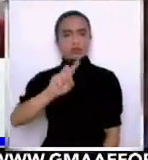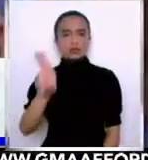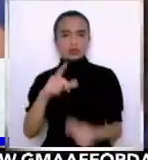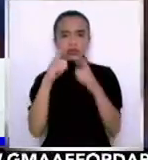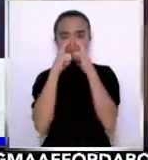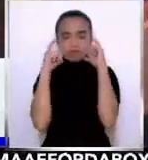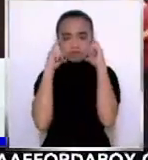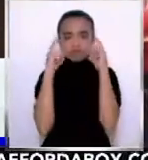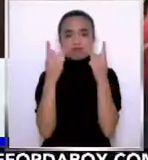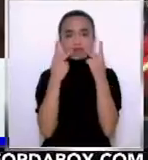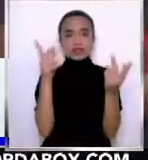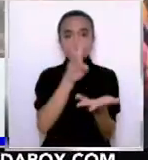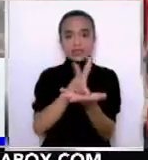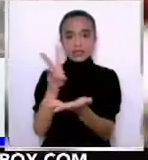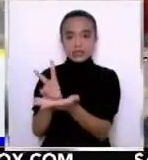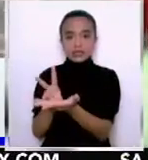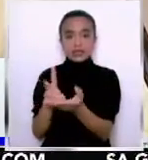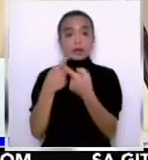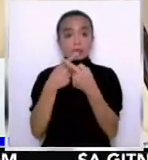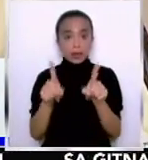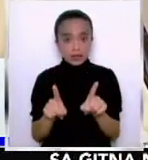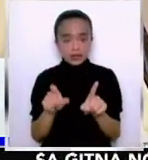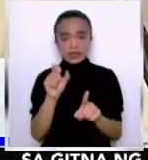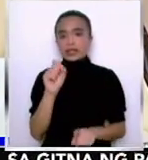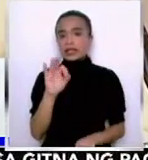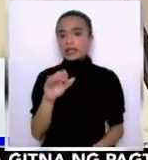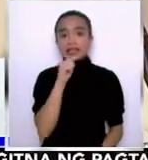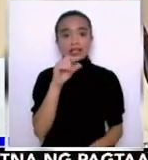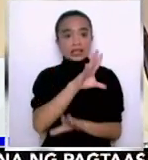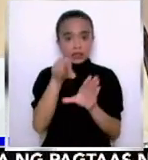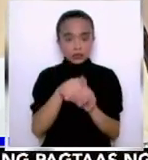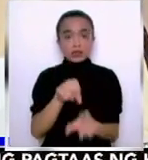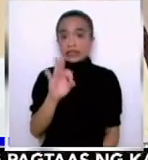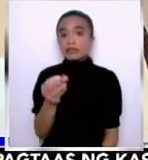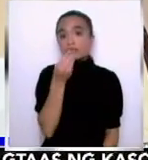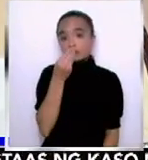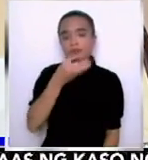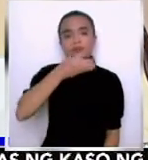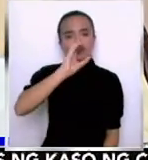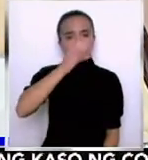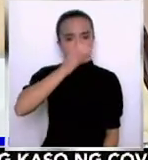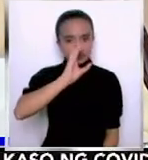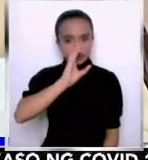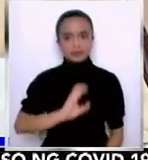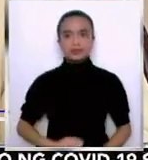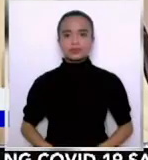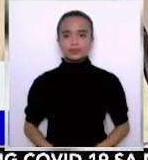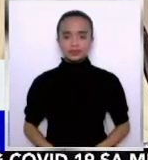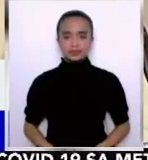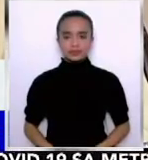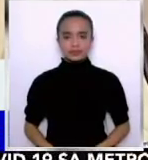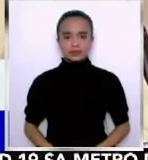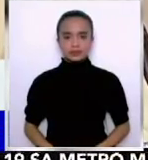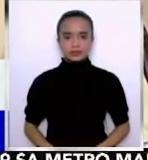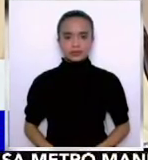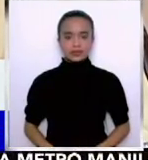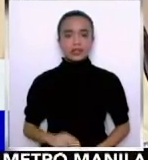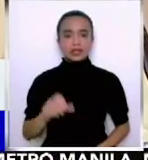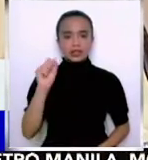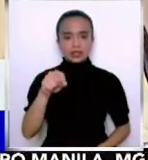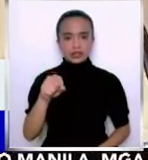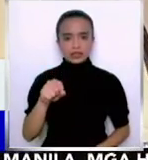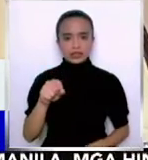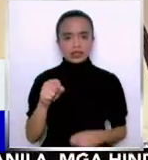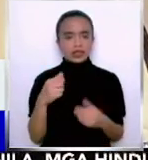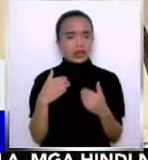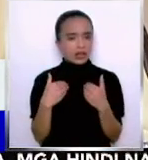lang kung ikaw ay kumakain o umiinom. Tumaas na yung tinatawag natin na reproduction rate, no? So hindi pa siya talaga tapos.